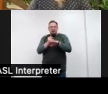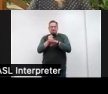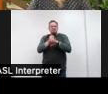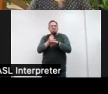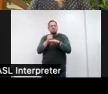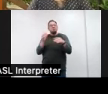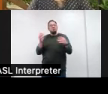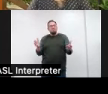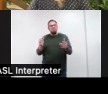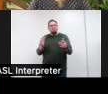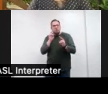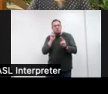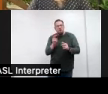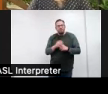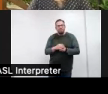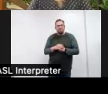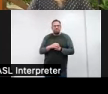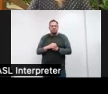للقنابل الذرية.